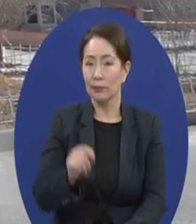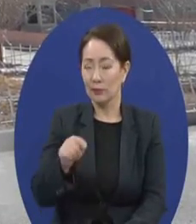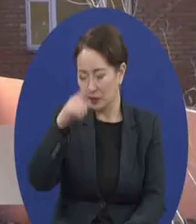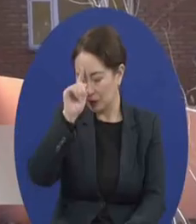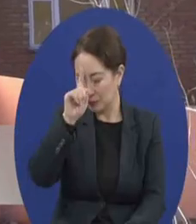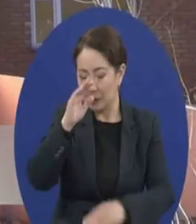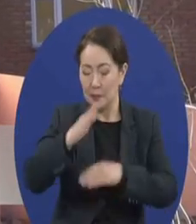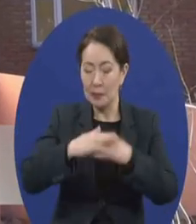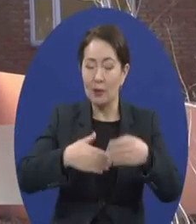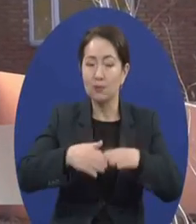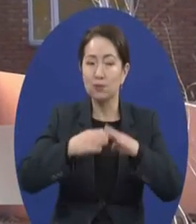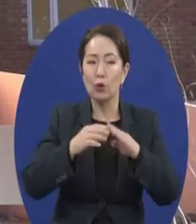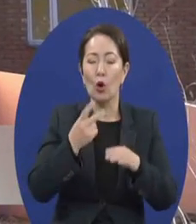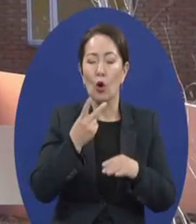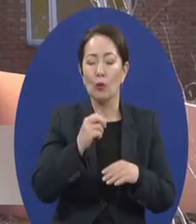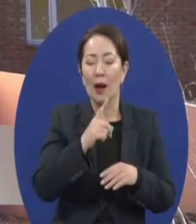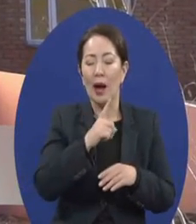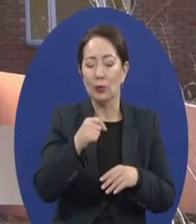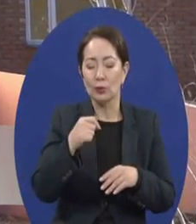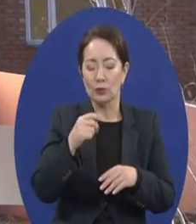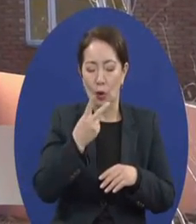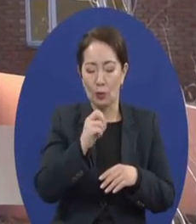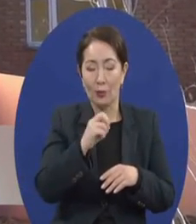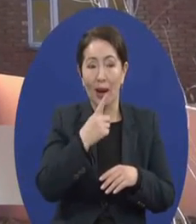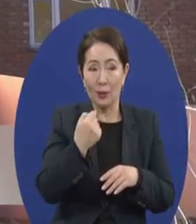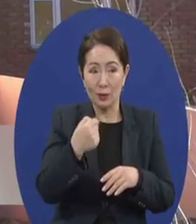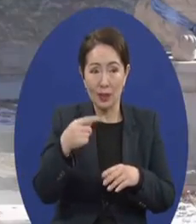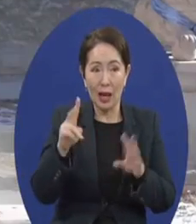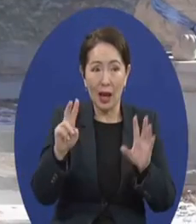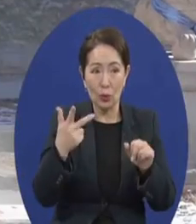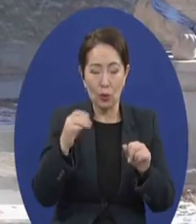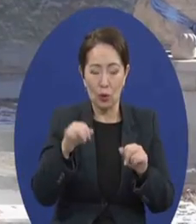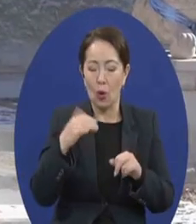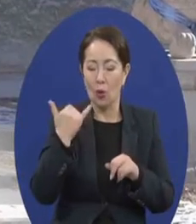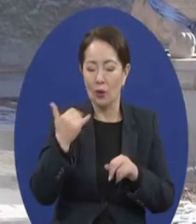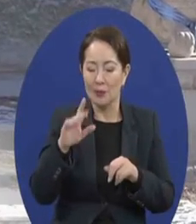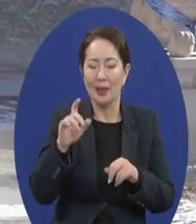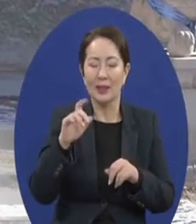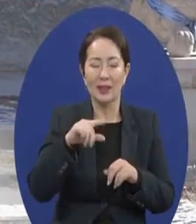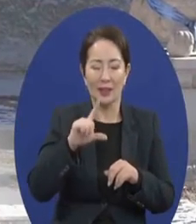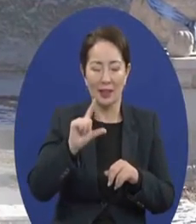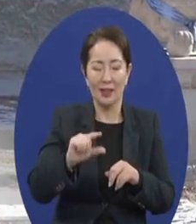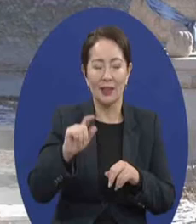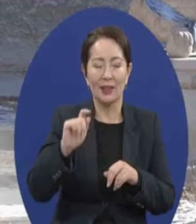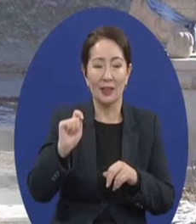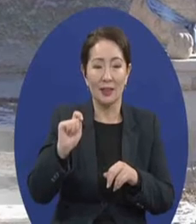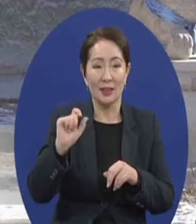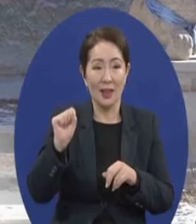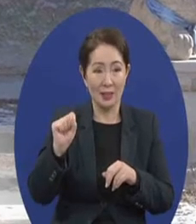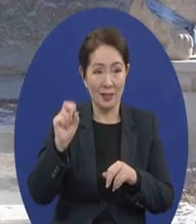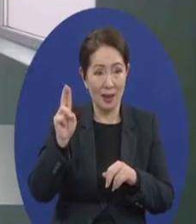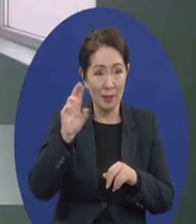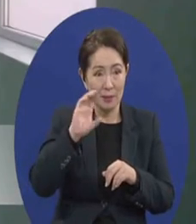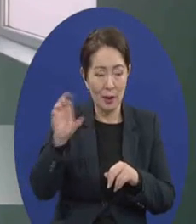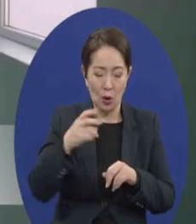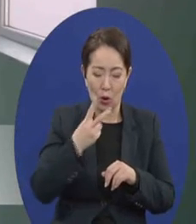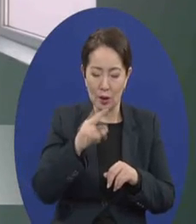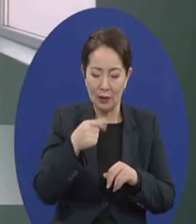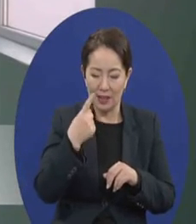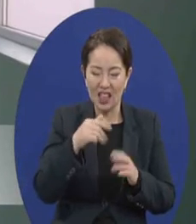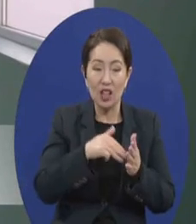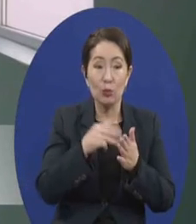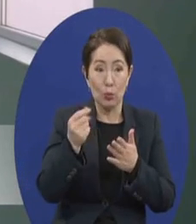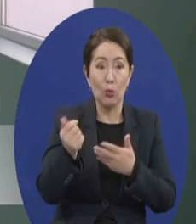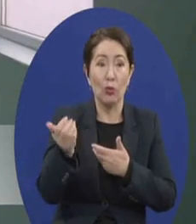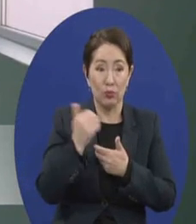Тус эмнэлгийн байрлагыг 2011-с 2013 онд Улаанбаатар хотын RTS компани улсын төсвийн 2.1 тэрбум төгрөгийн хөрөнгө